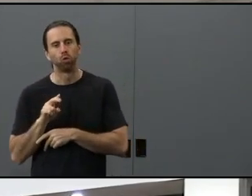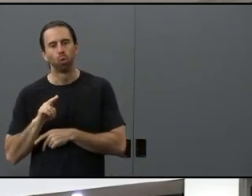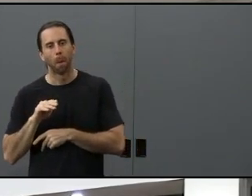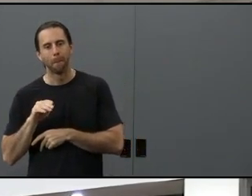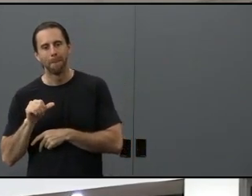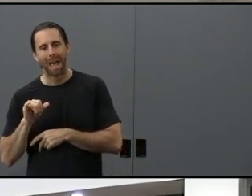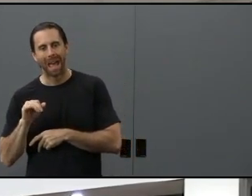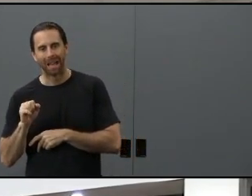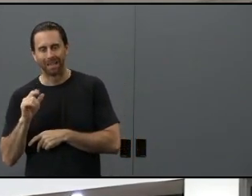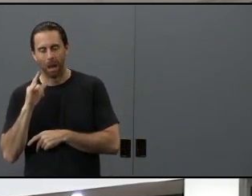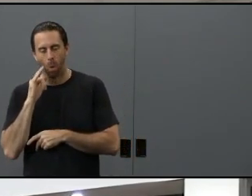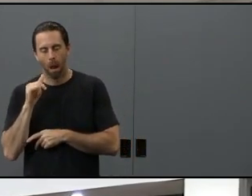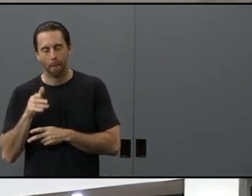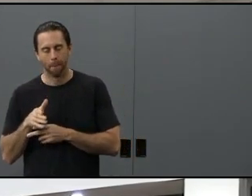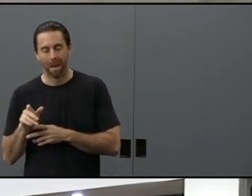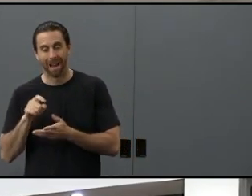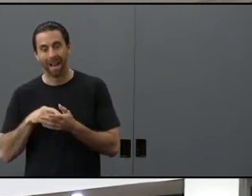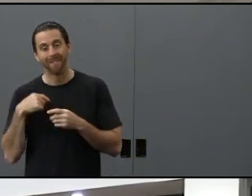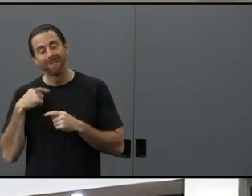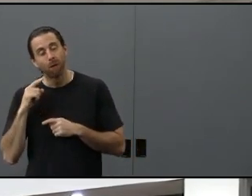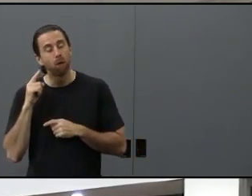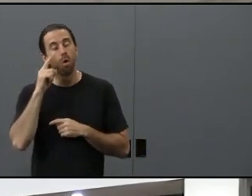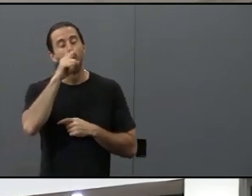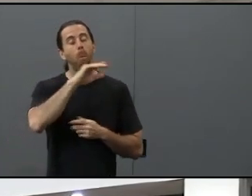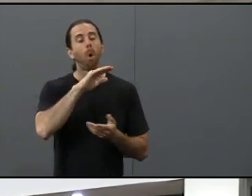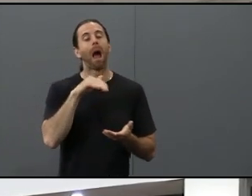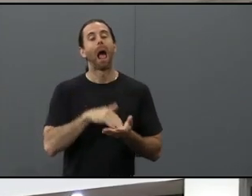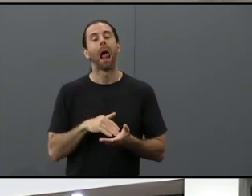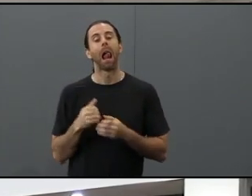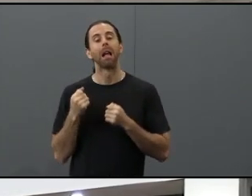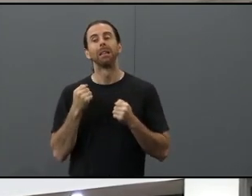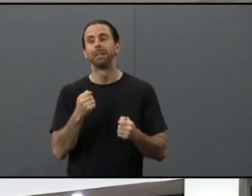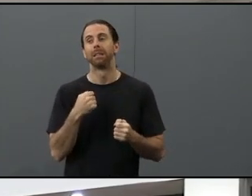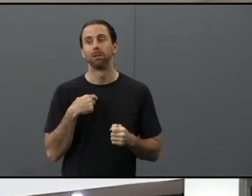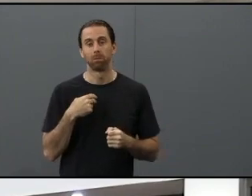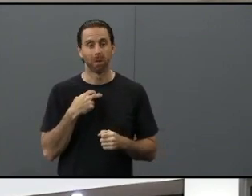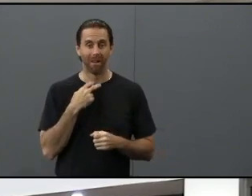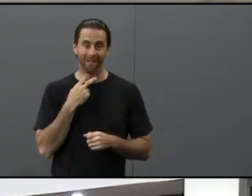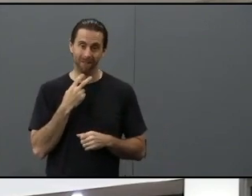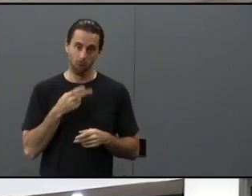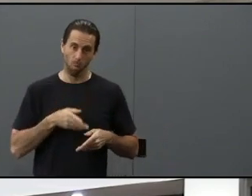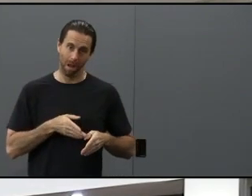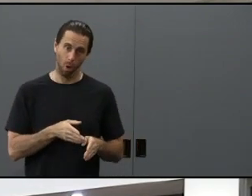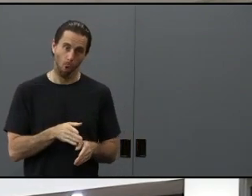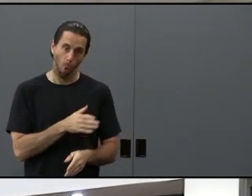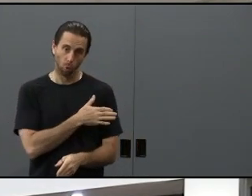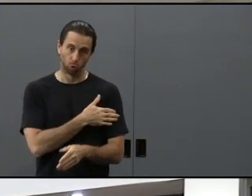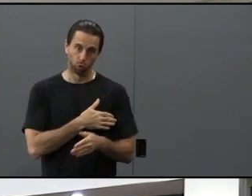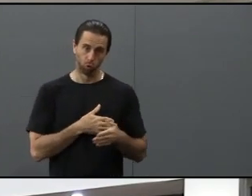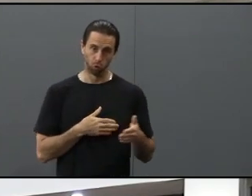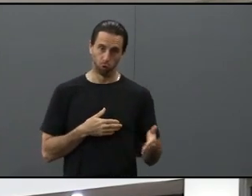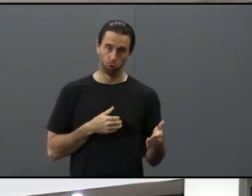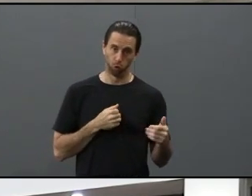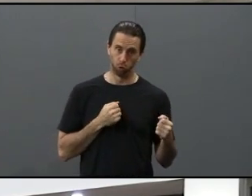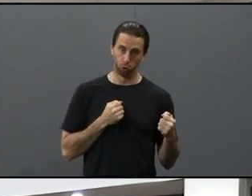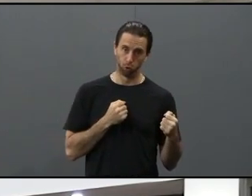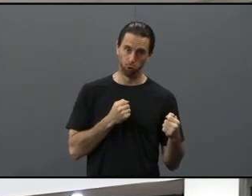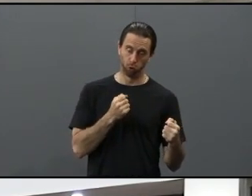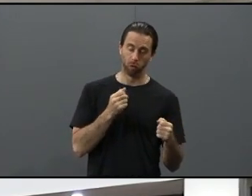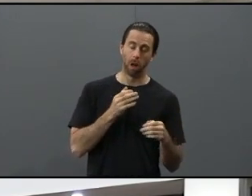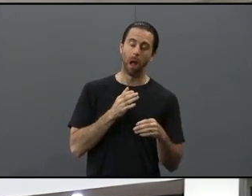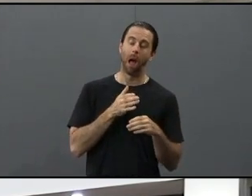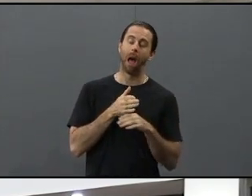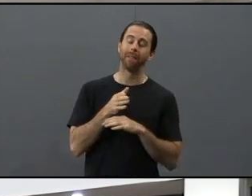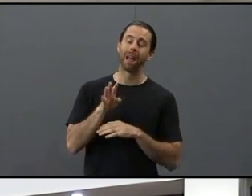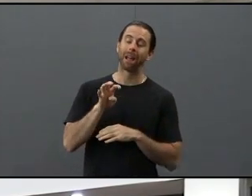c'est incroyable quand je vais à Montréal je roule dans la voie de gauche pour arriver à l'entrée 40